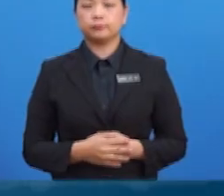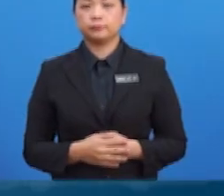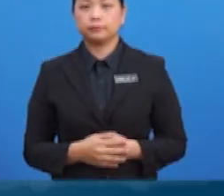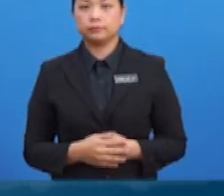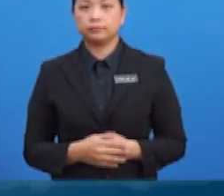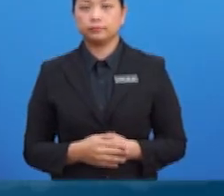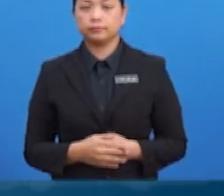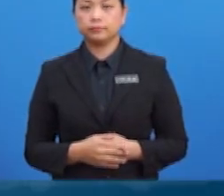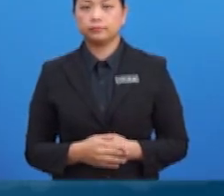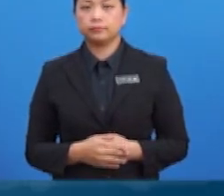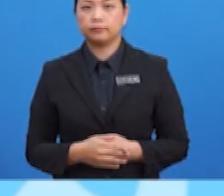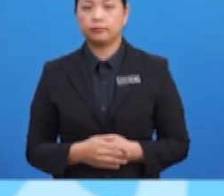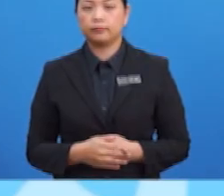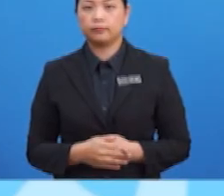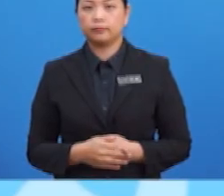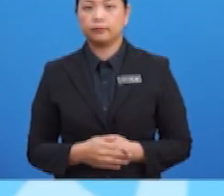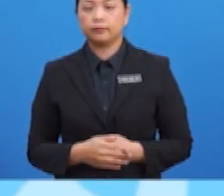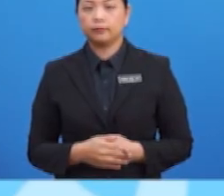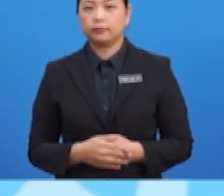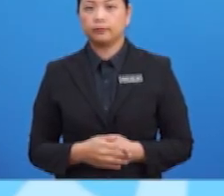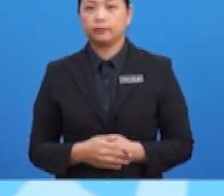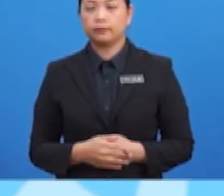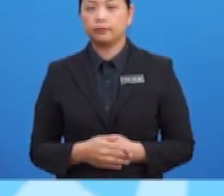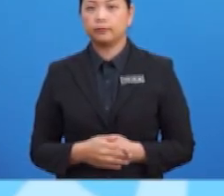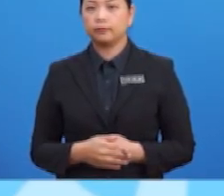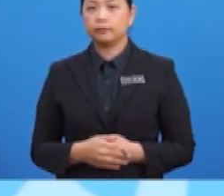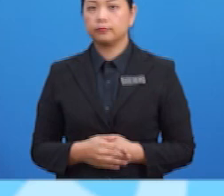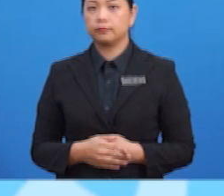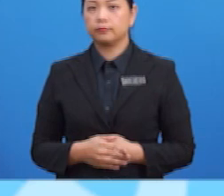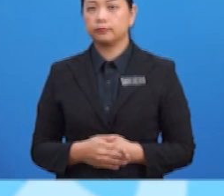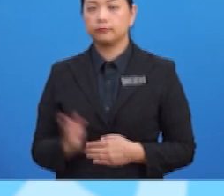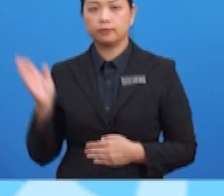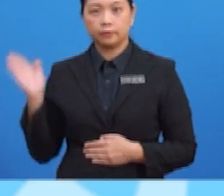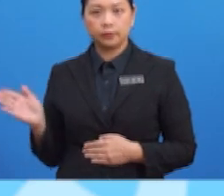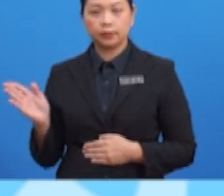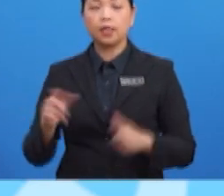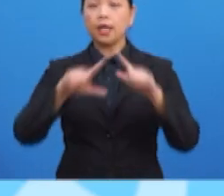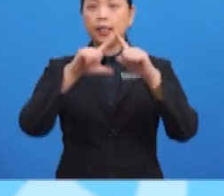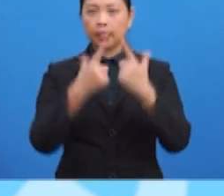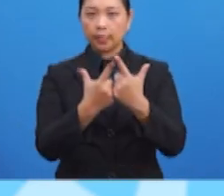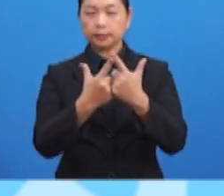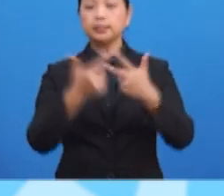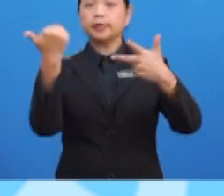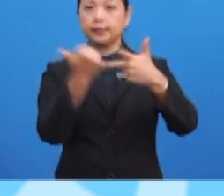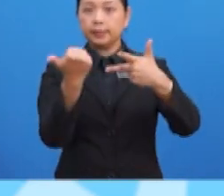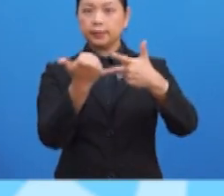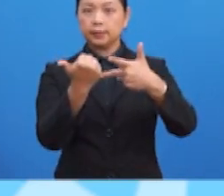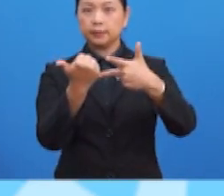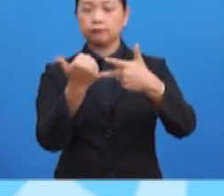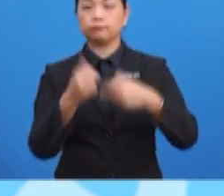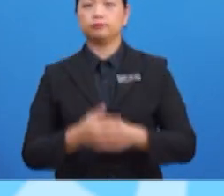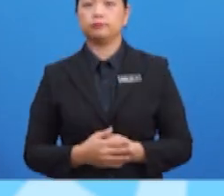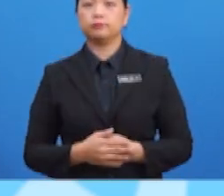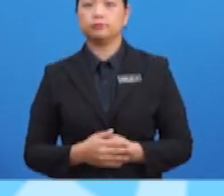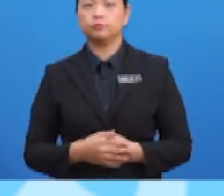Ya murid-murid, alat penyepit kuih ini dikelaskan dalam tuas kelas ketiga,